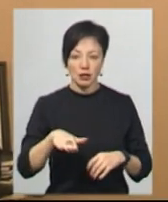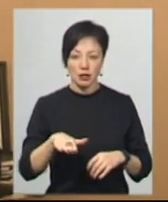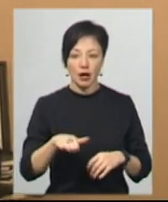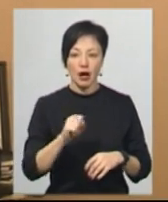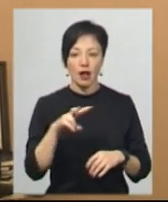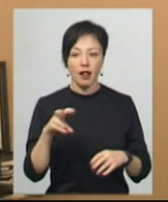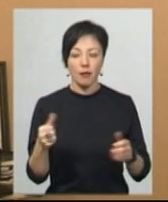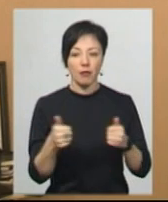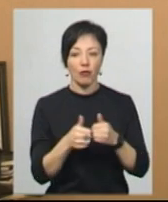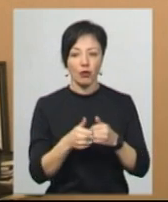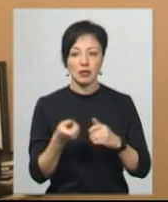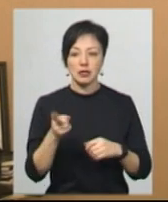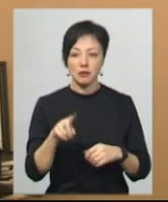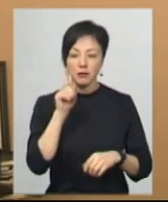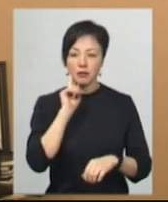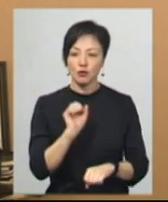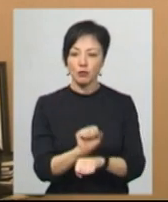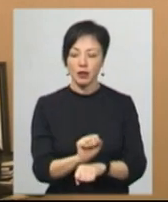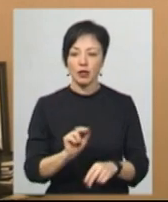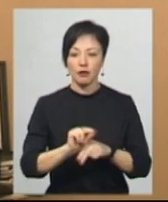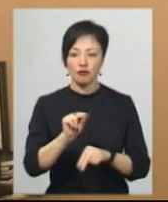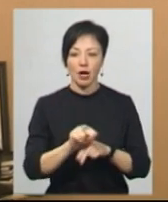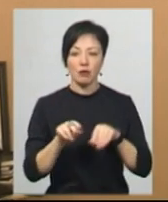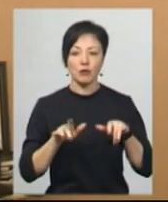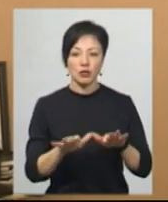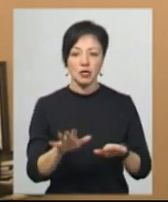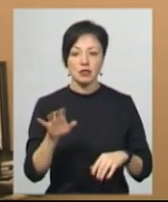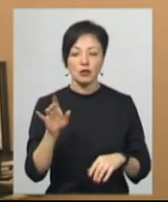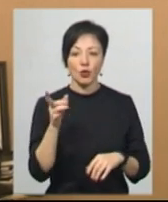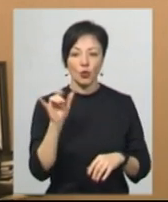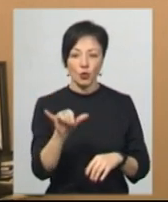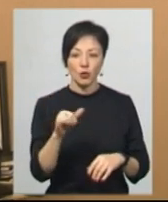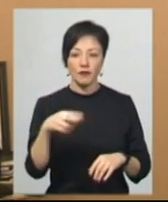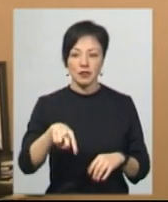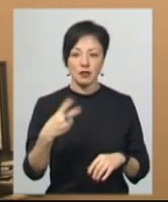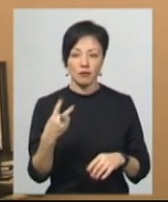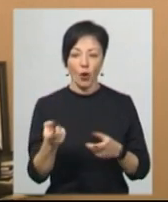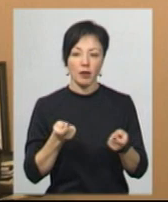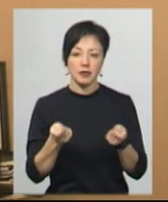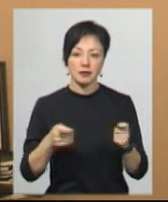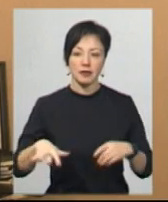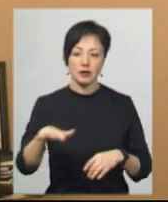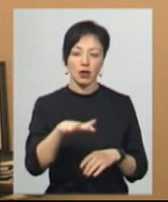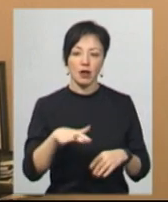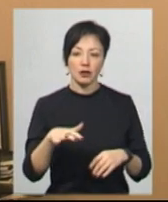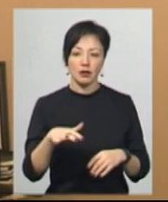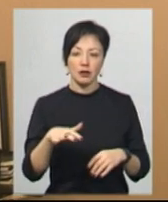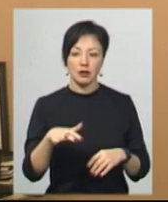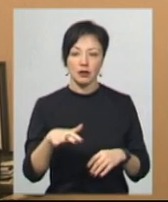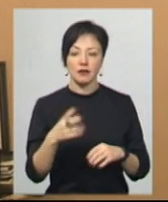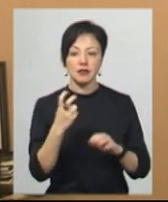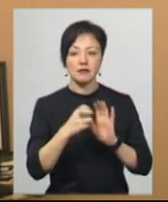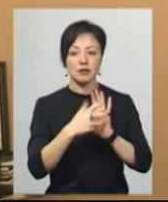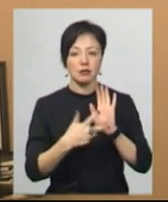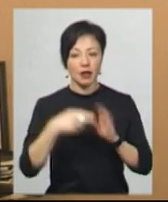Але поряд з тим призупинений навчальний процес у 22 адміністративно-територіальних одиницях у